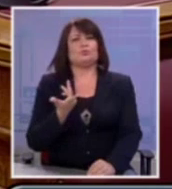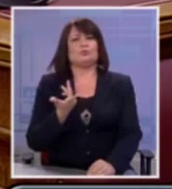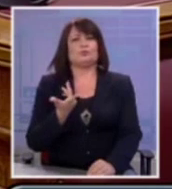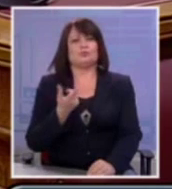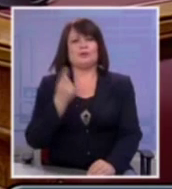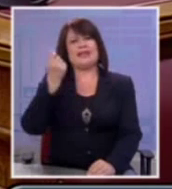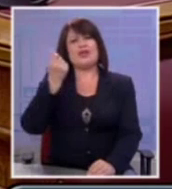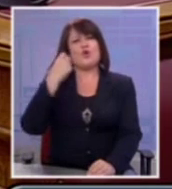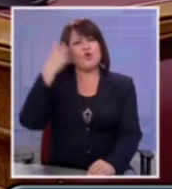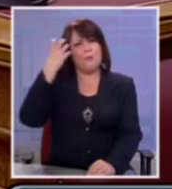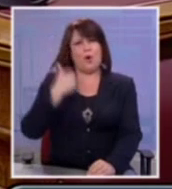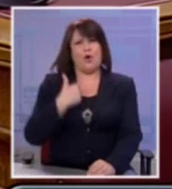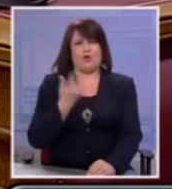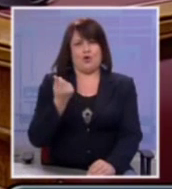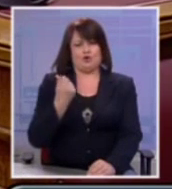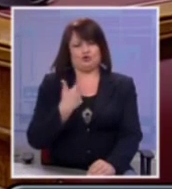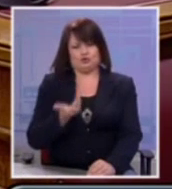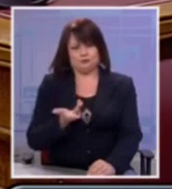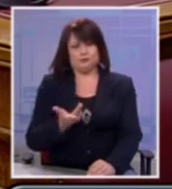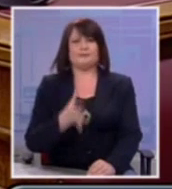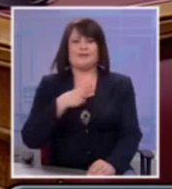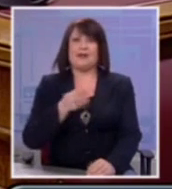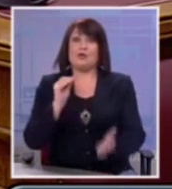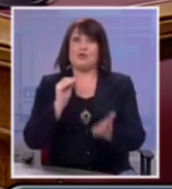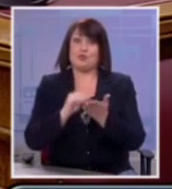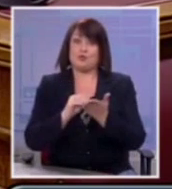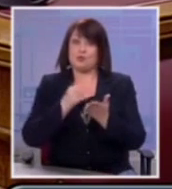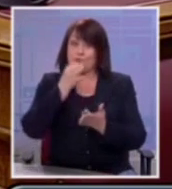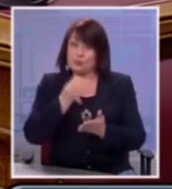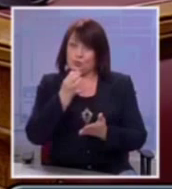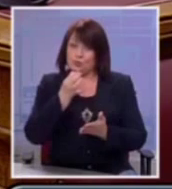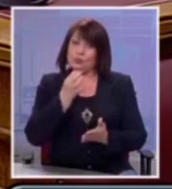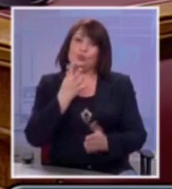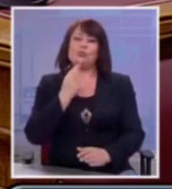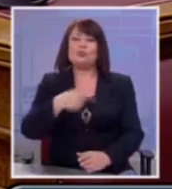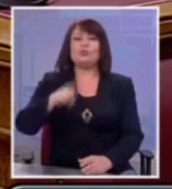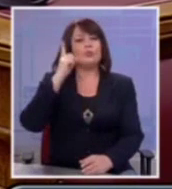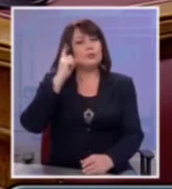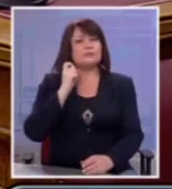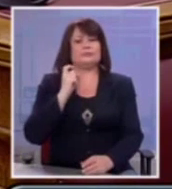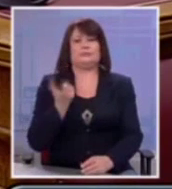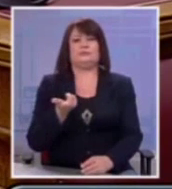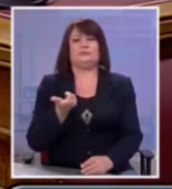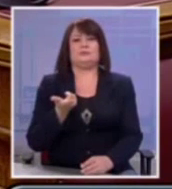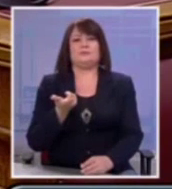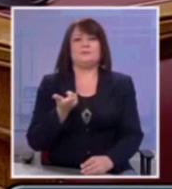ως οικονομολόγος και θέλω να το υπογραμμίσω, γιατί ήταν γνωστό σε όλους